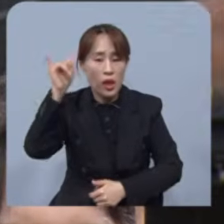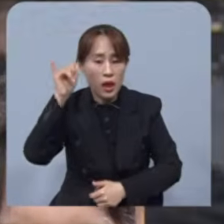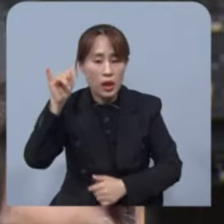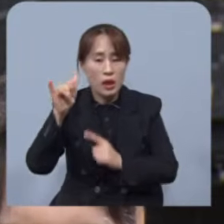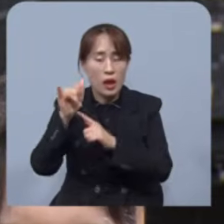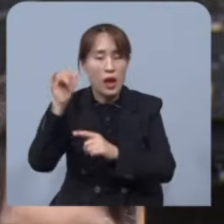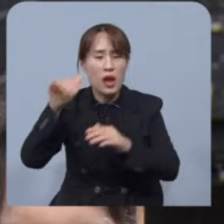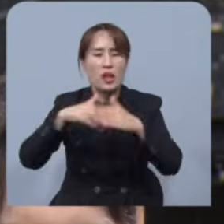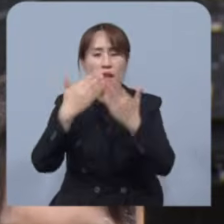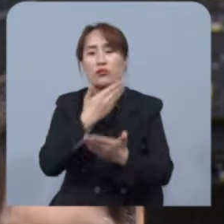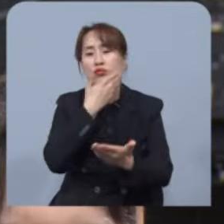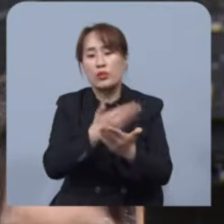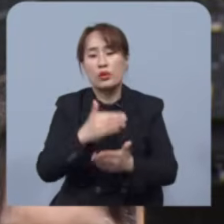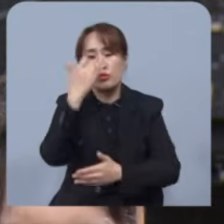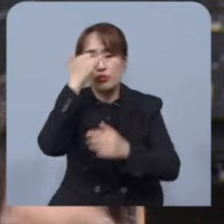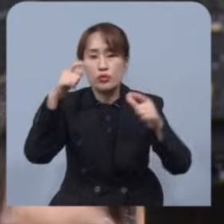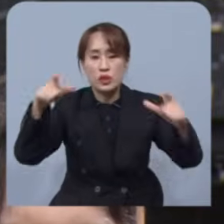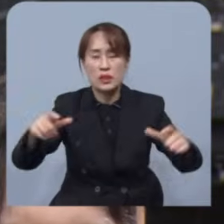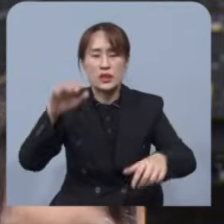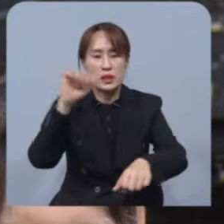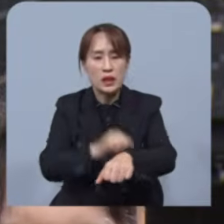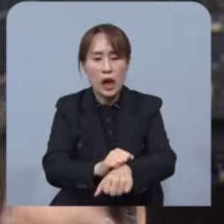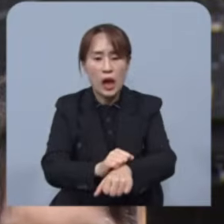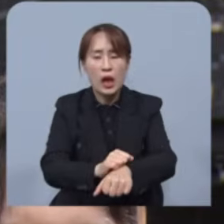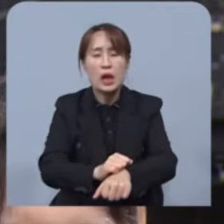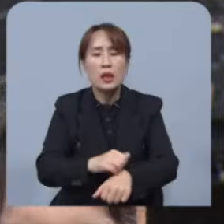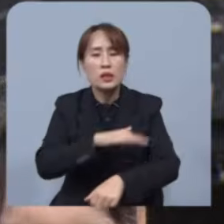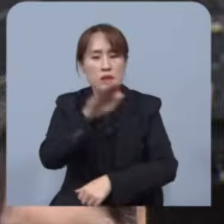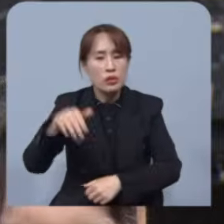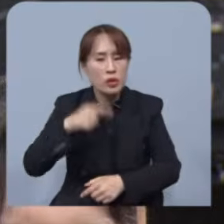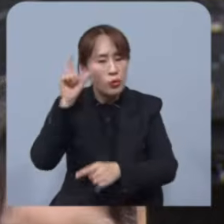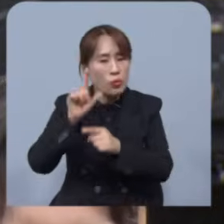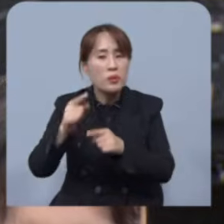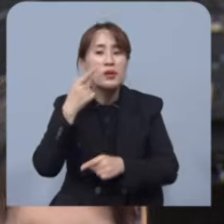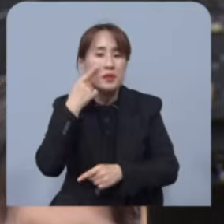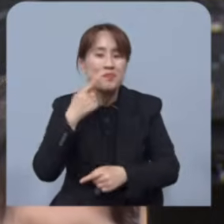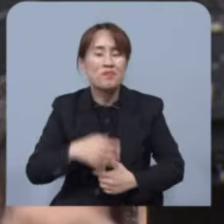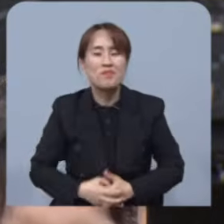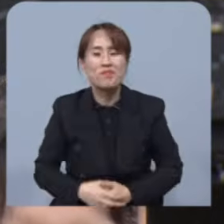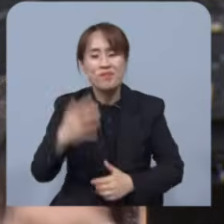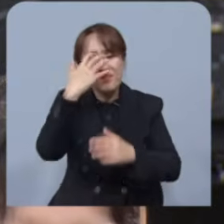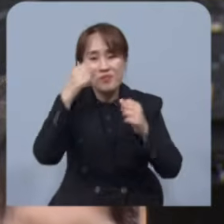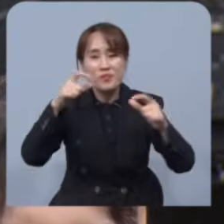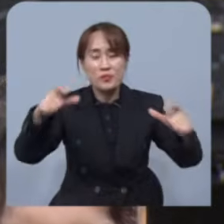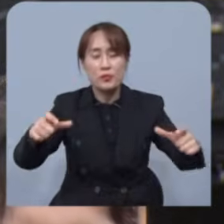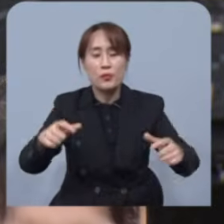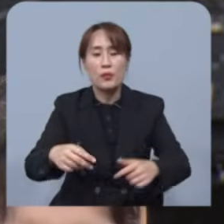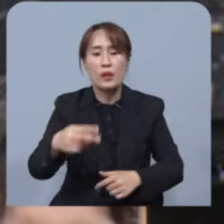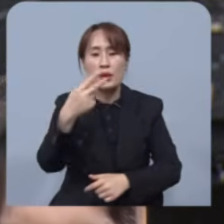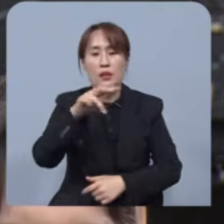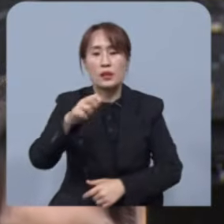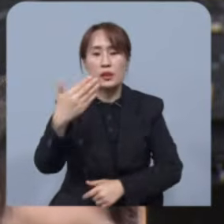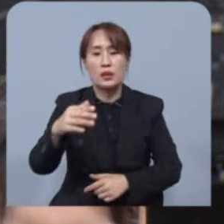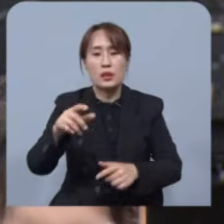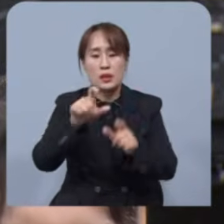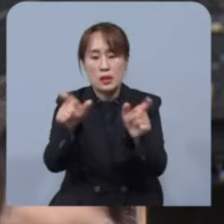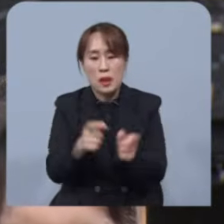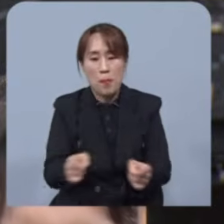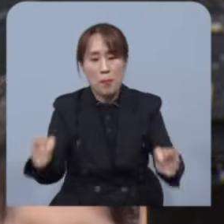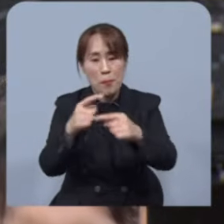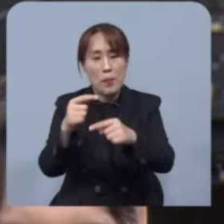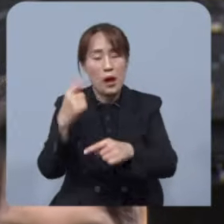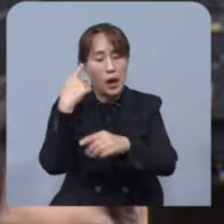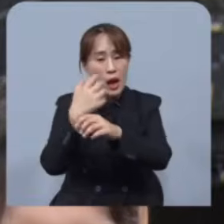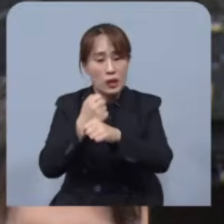AI 다 중요하지만 저희 충북이 또 잘할 수 있는 거를 저희가 좀 고민을 해봤습니다. 저희 충북은 29년에 방사항